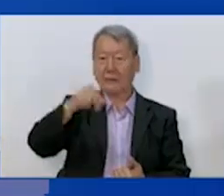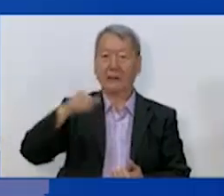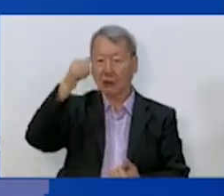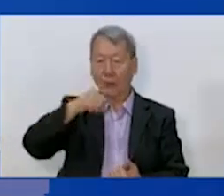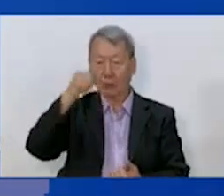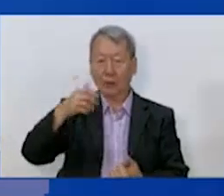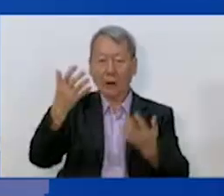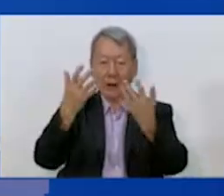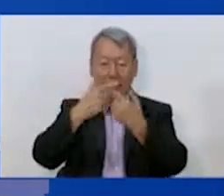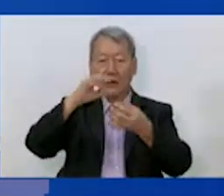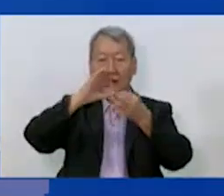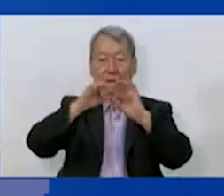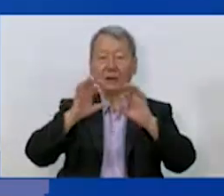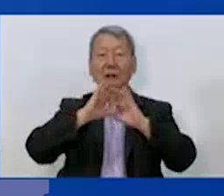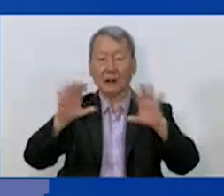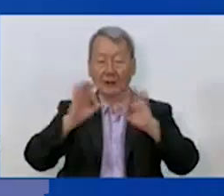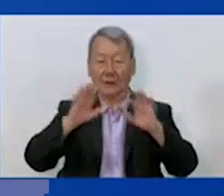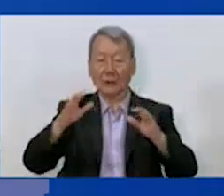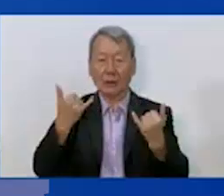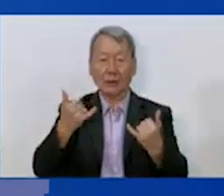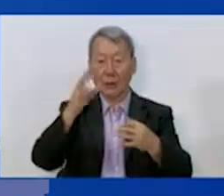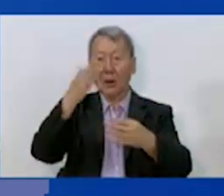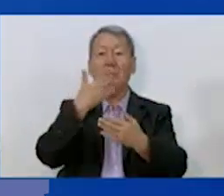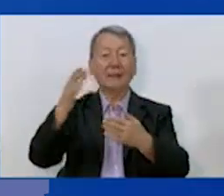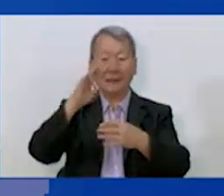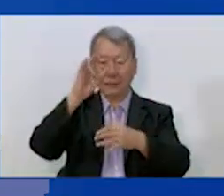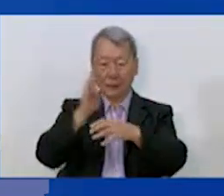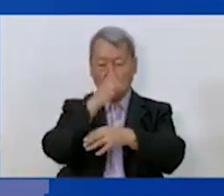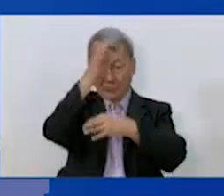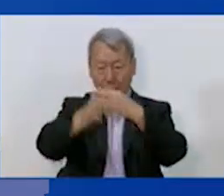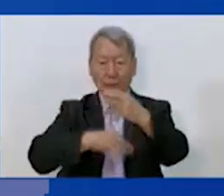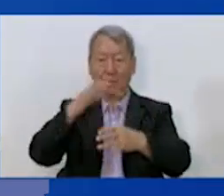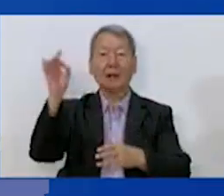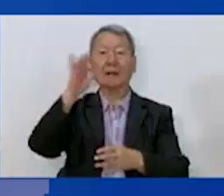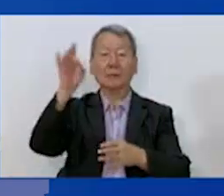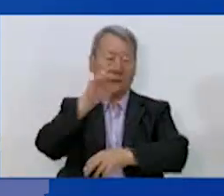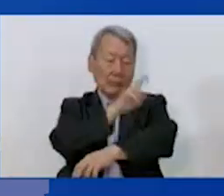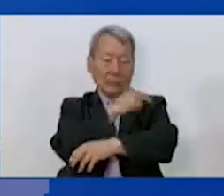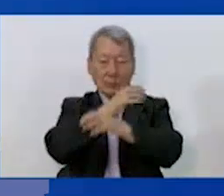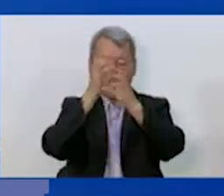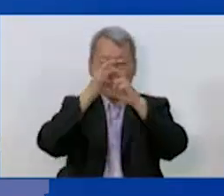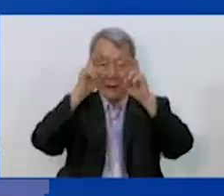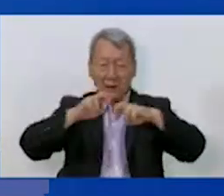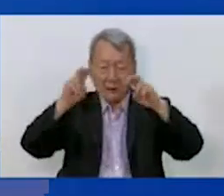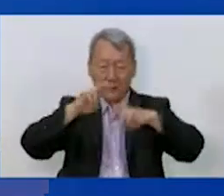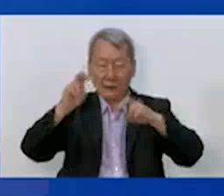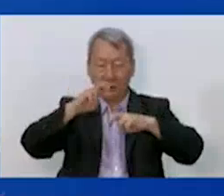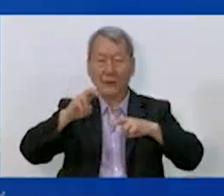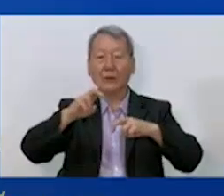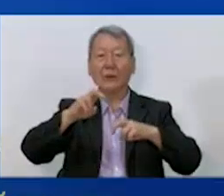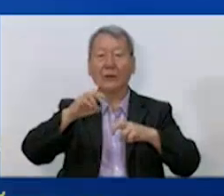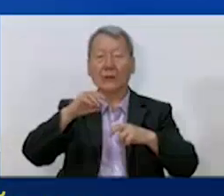августуну статистикалык маалыматына карата, акыркы 24 сааттын ичинде республикабызда лабораториялык жана